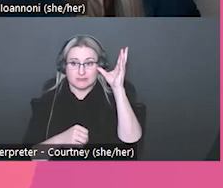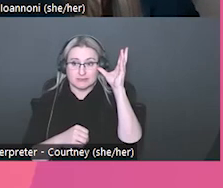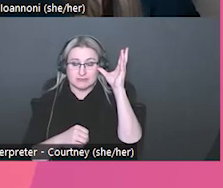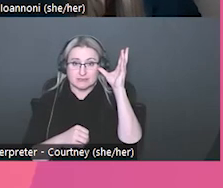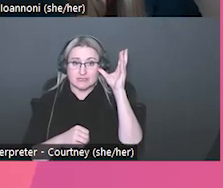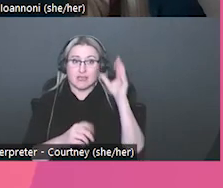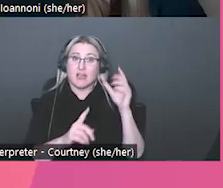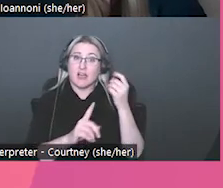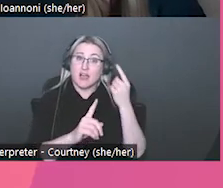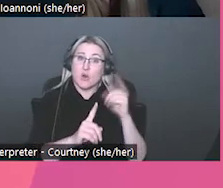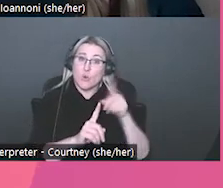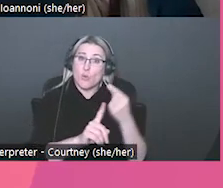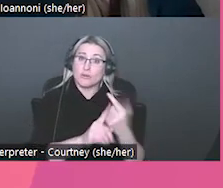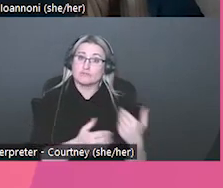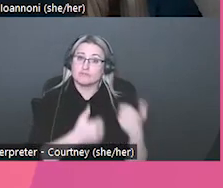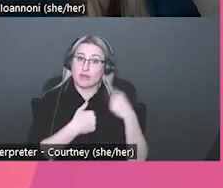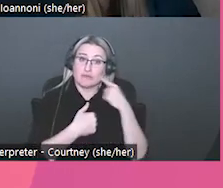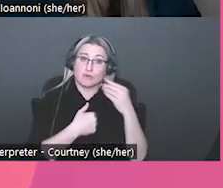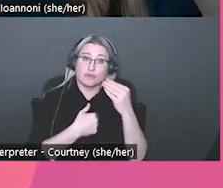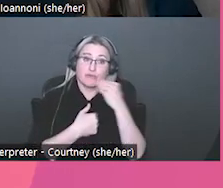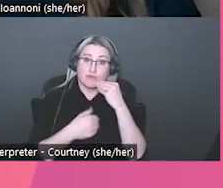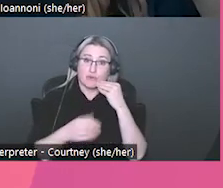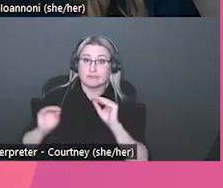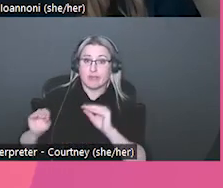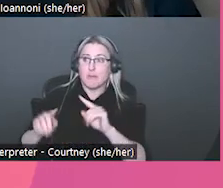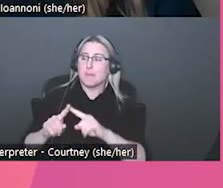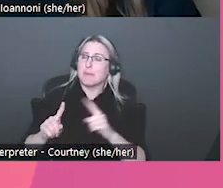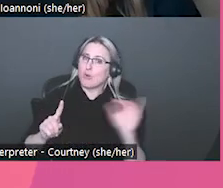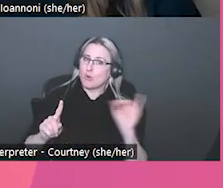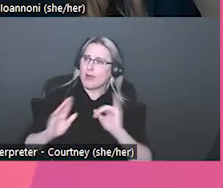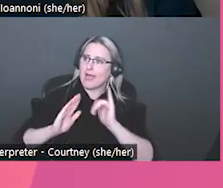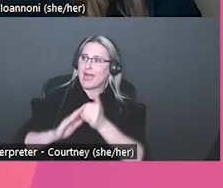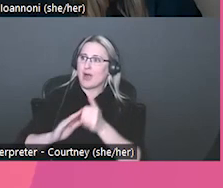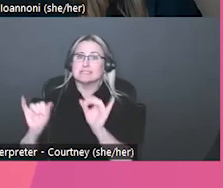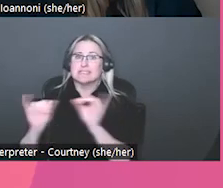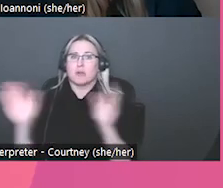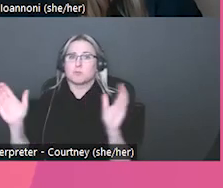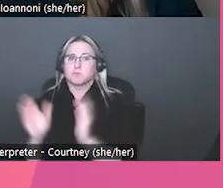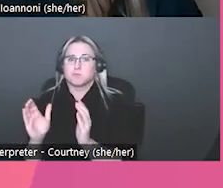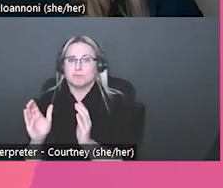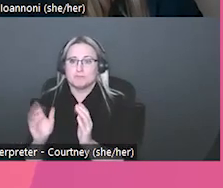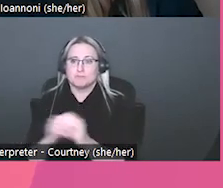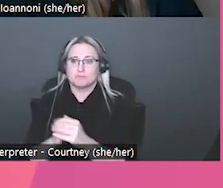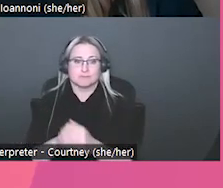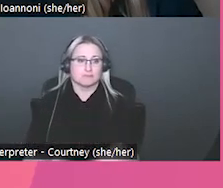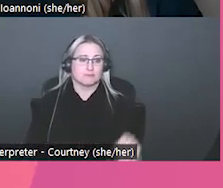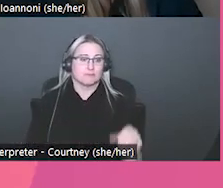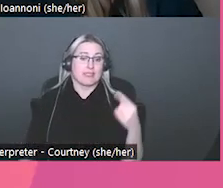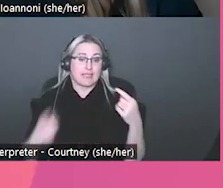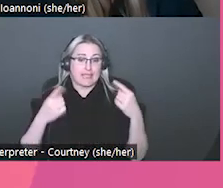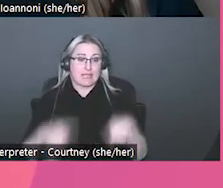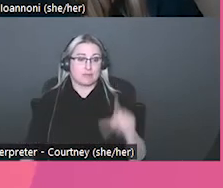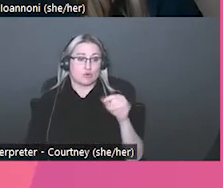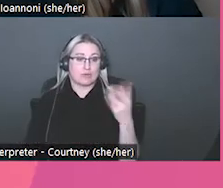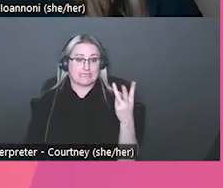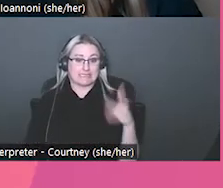seulement responsables de l'alimentation, mais aussi des interventions requises pour réduire la taille de leur enfant. En